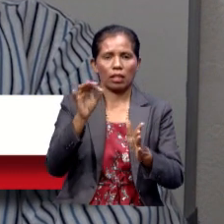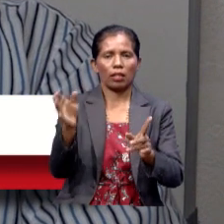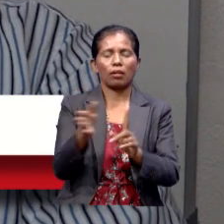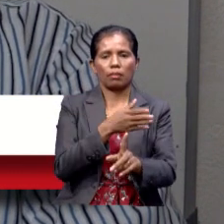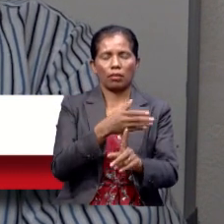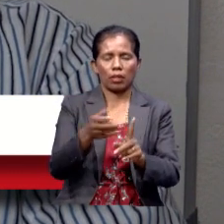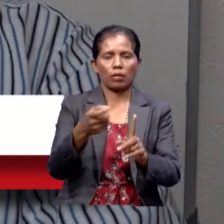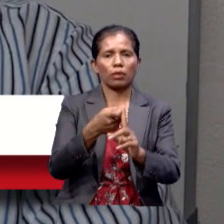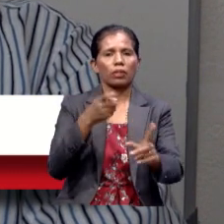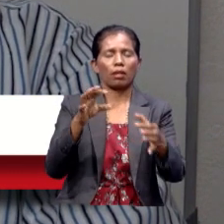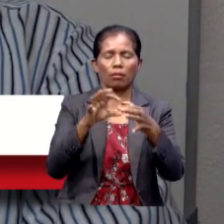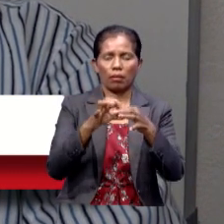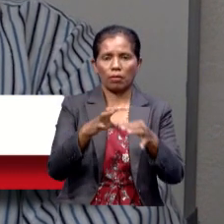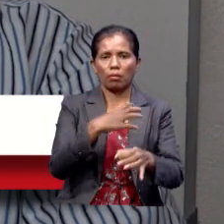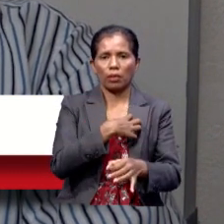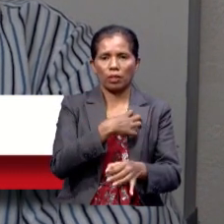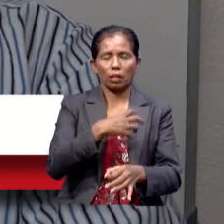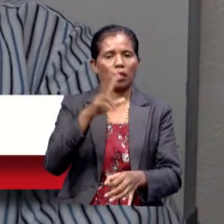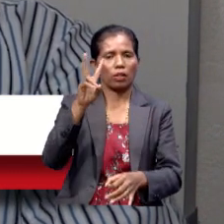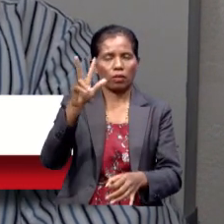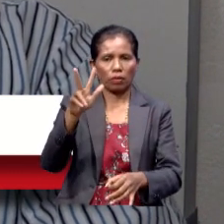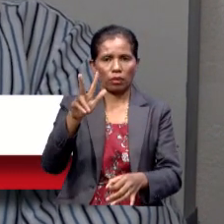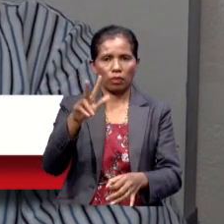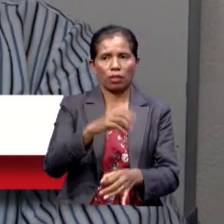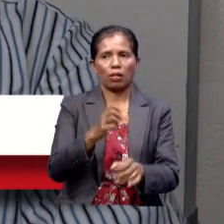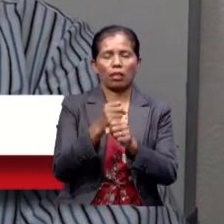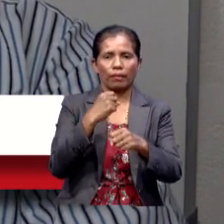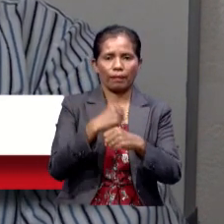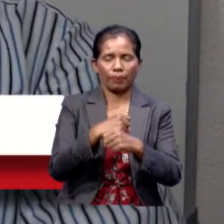musi membru PNTL 90 duranti halo